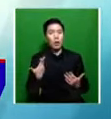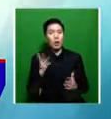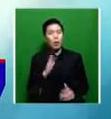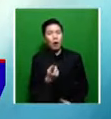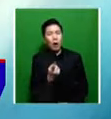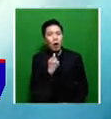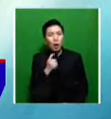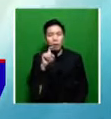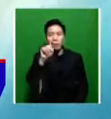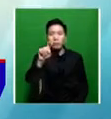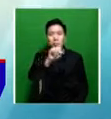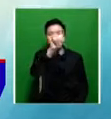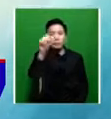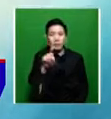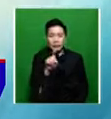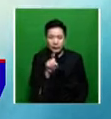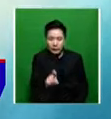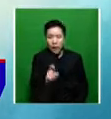ทำไม